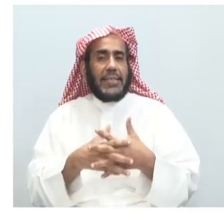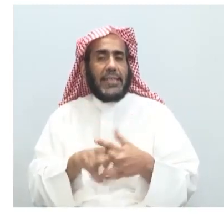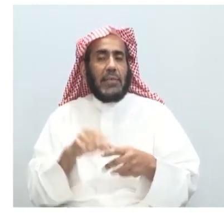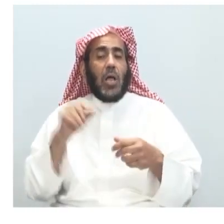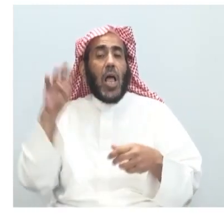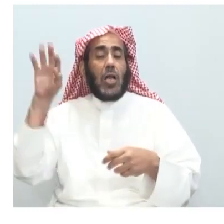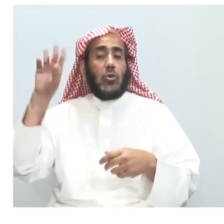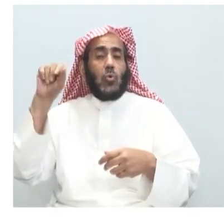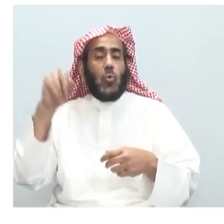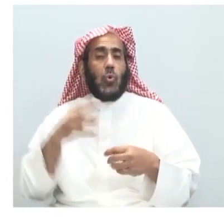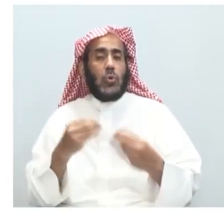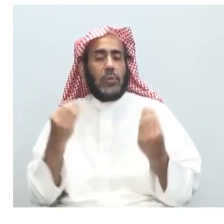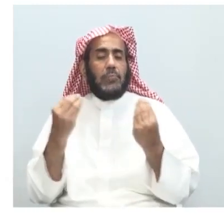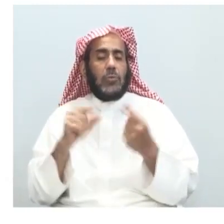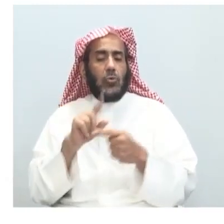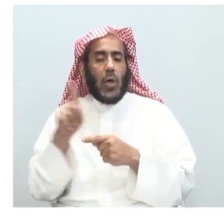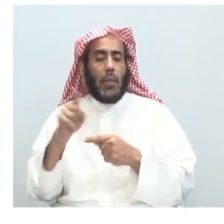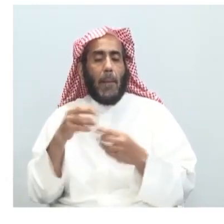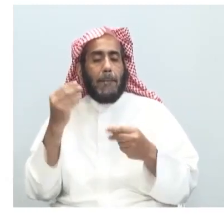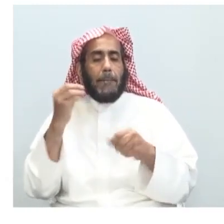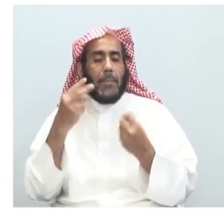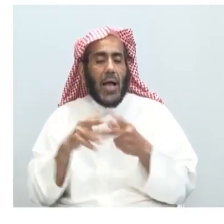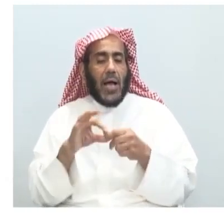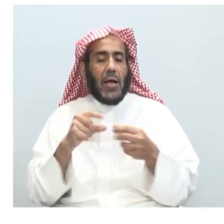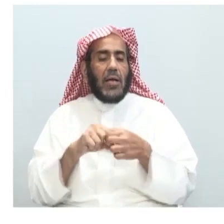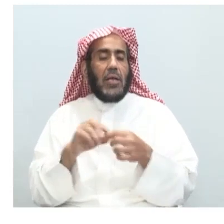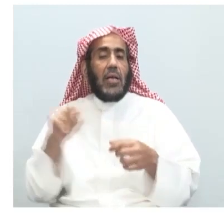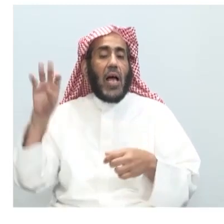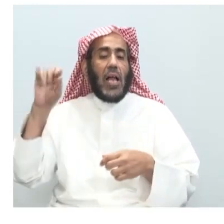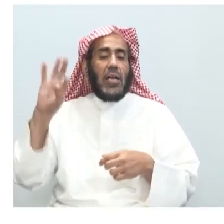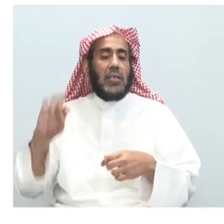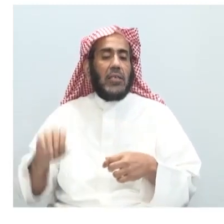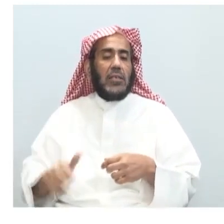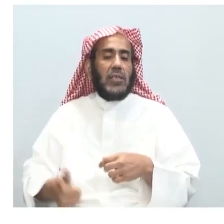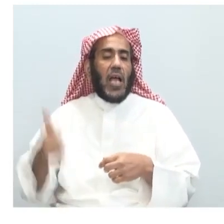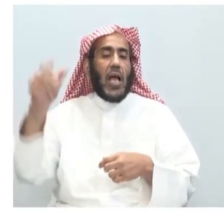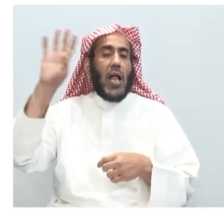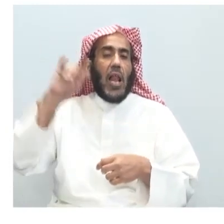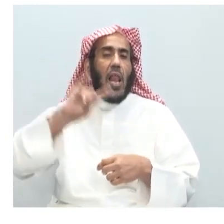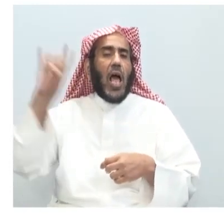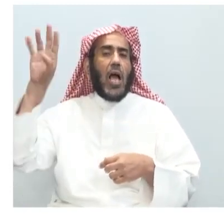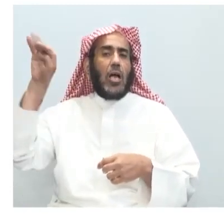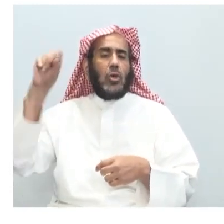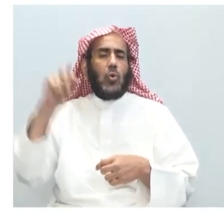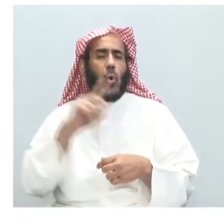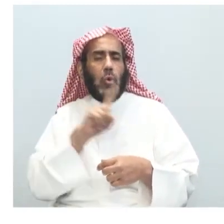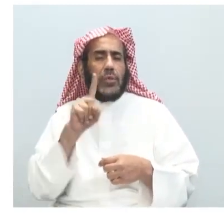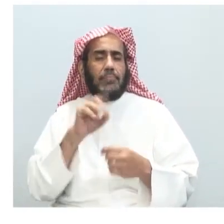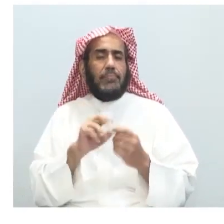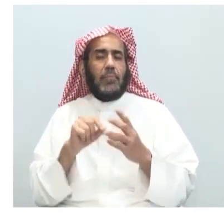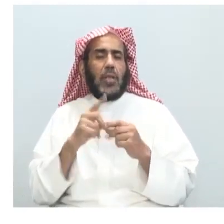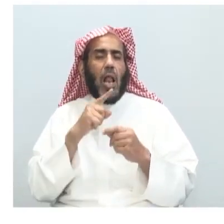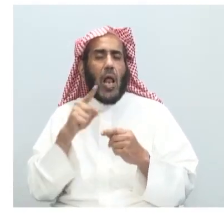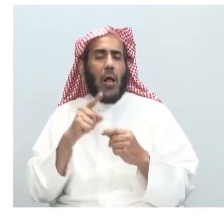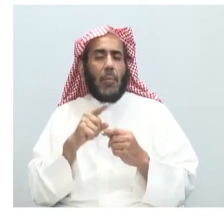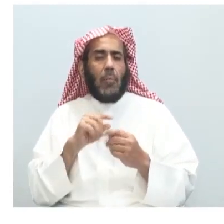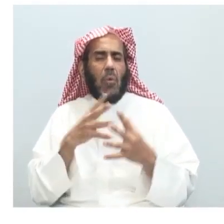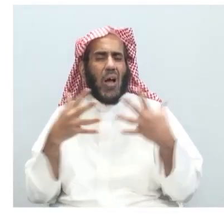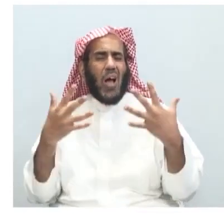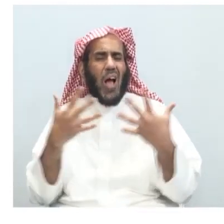الجلوكوز ولكن هذه المره مع الجالاكتوز الجالاككتوز حتى لا يكون هناك